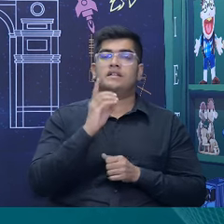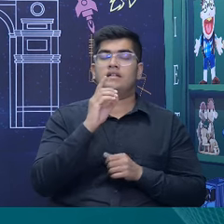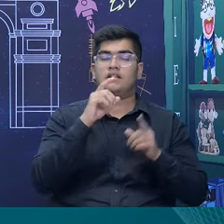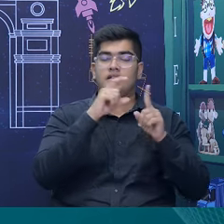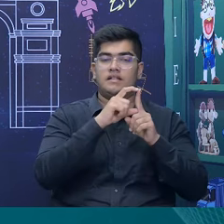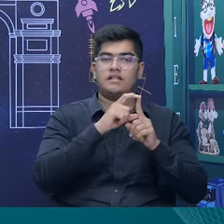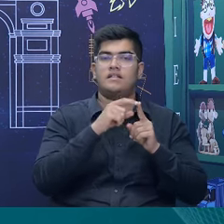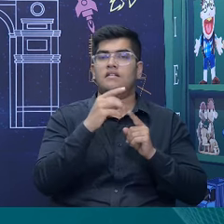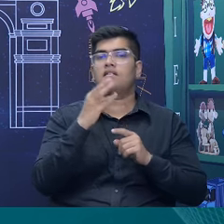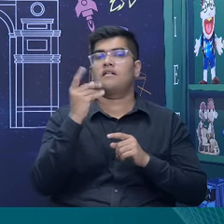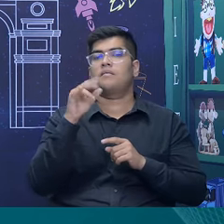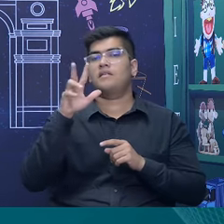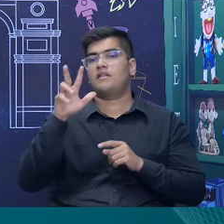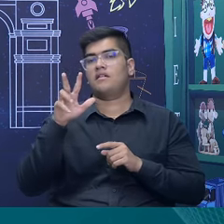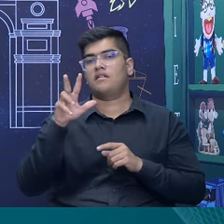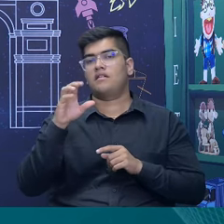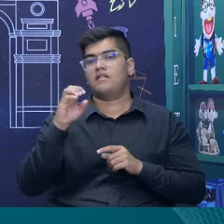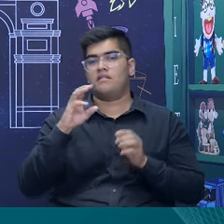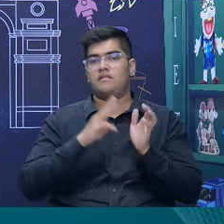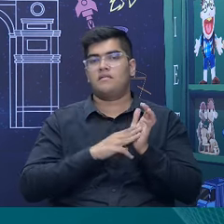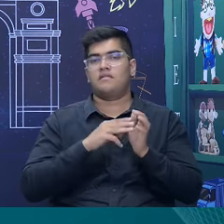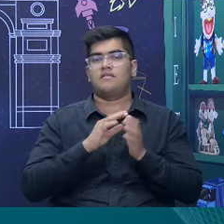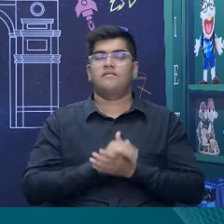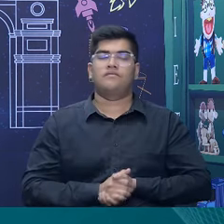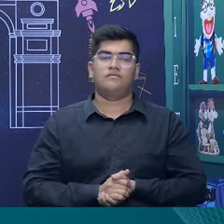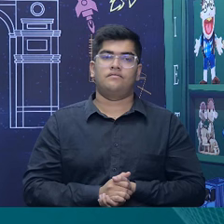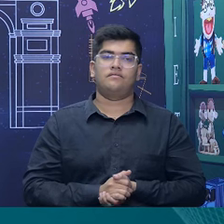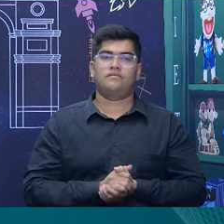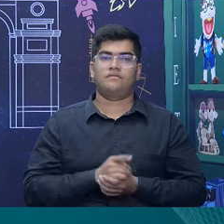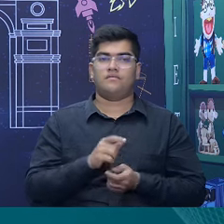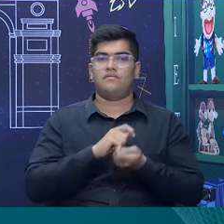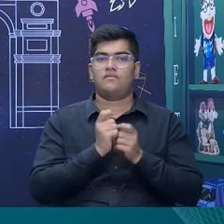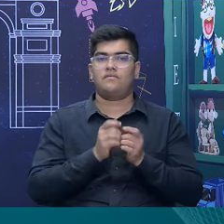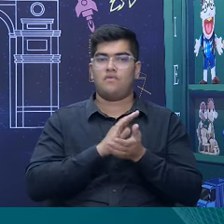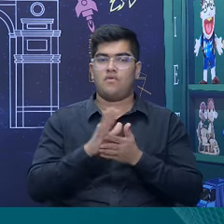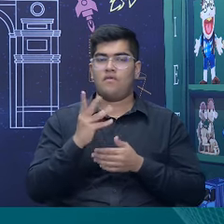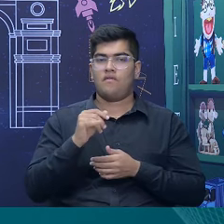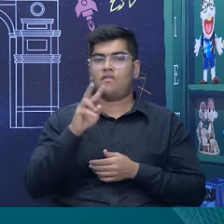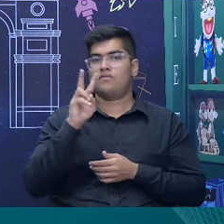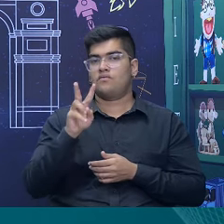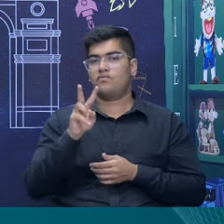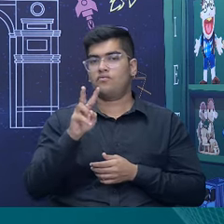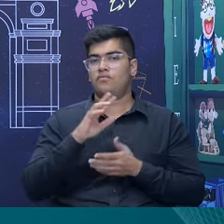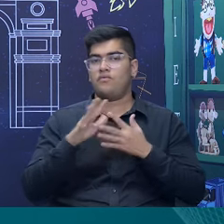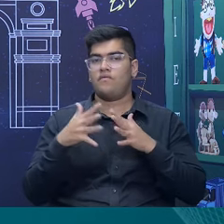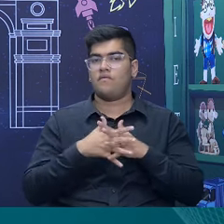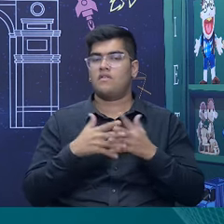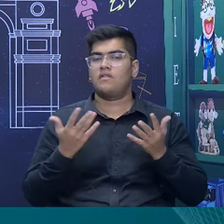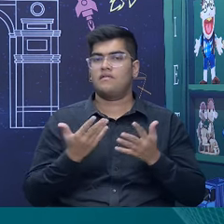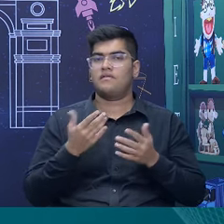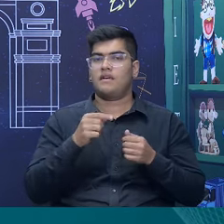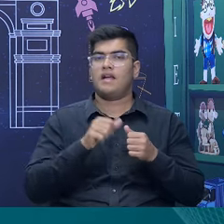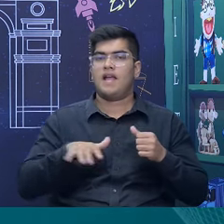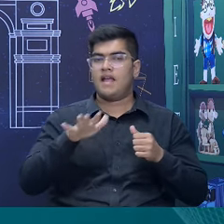डी 8 सेंटीमीटर स्क्वा मॉडिफाइड होमवर्क क्वेश्चन नंबर टू है बच्चों द एरिया ऑफ